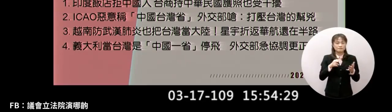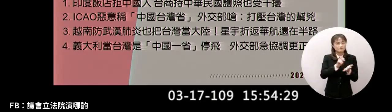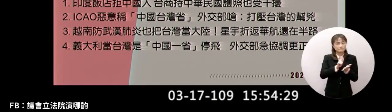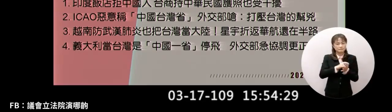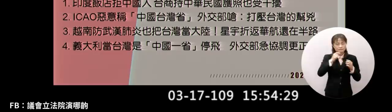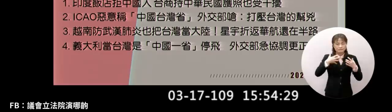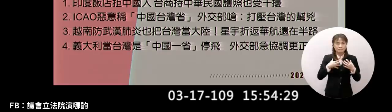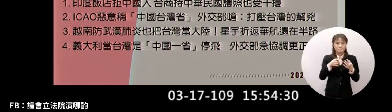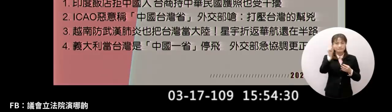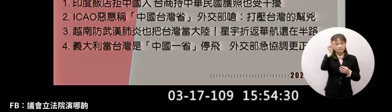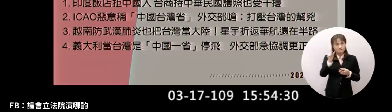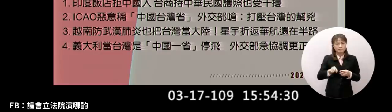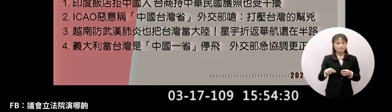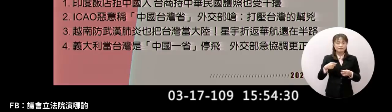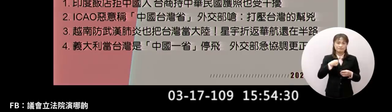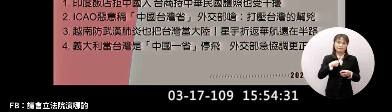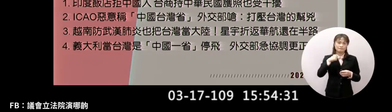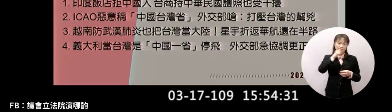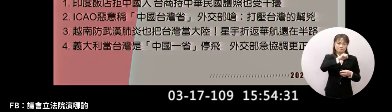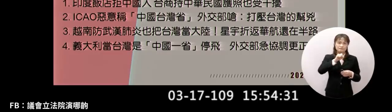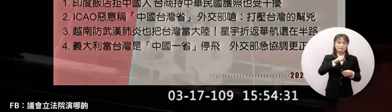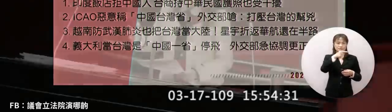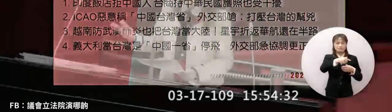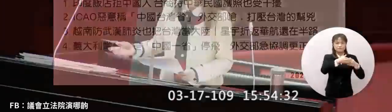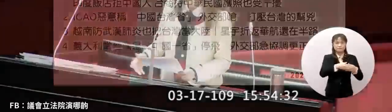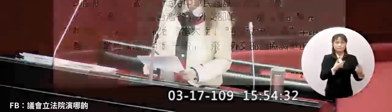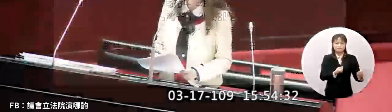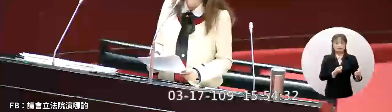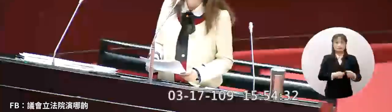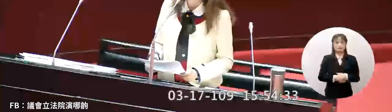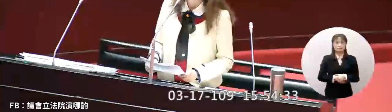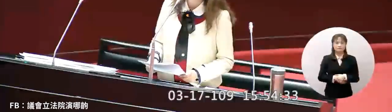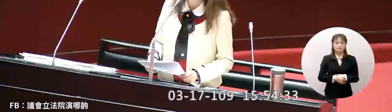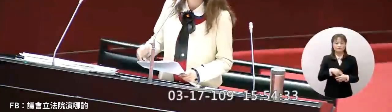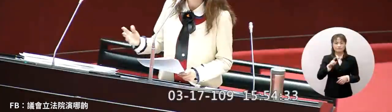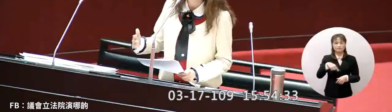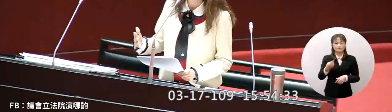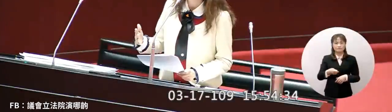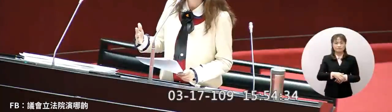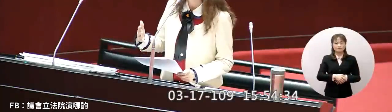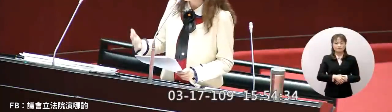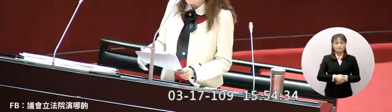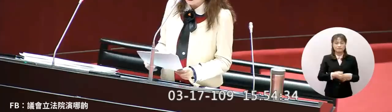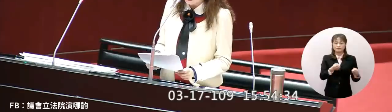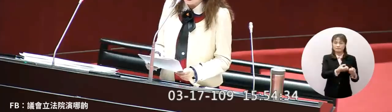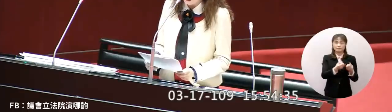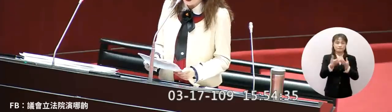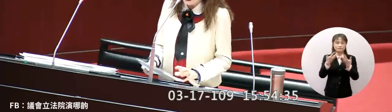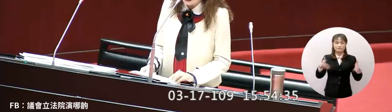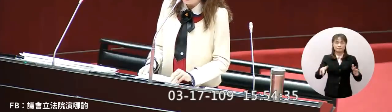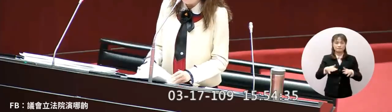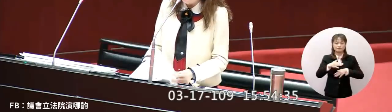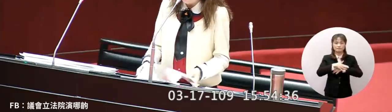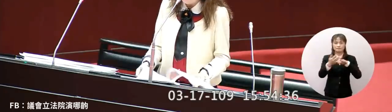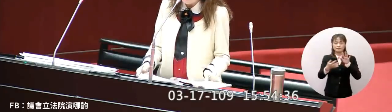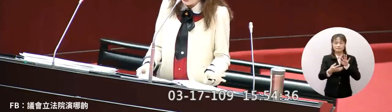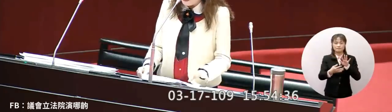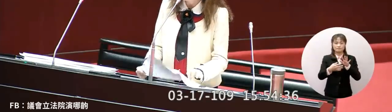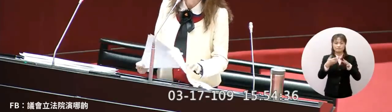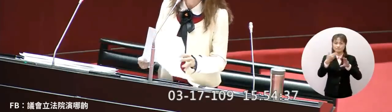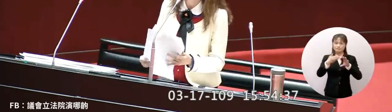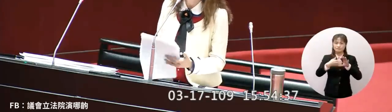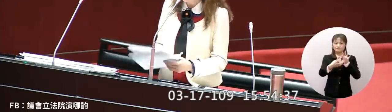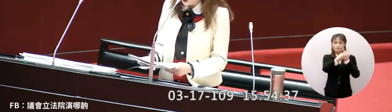大利当台湾是中国的一省哈。那我想在下一页，很多的这个媒体的这个报章